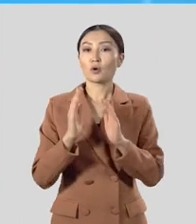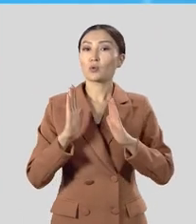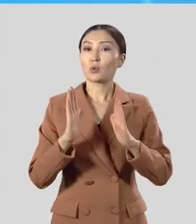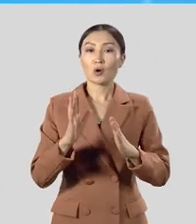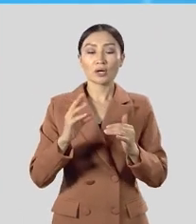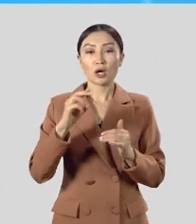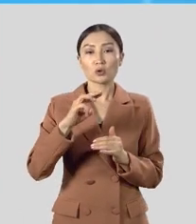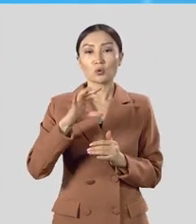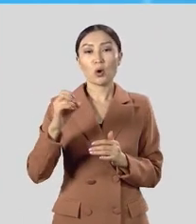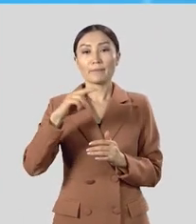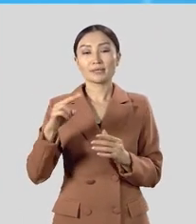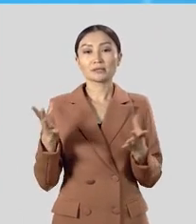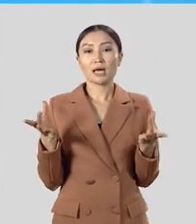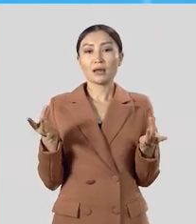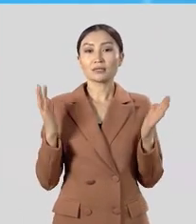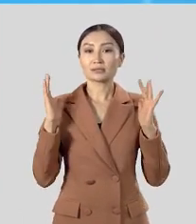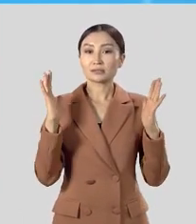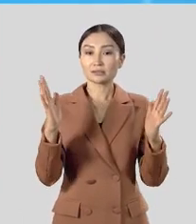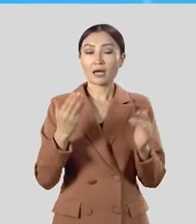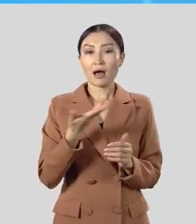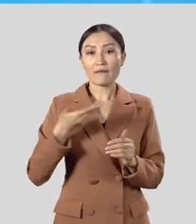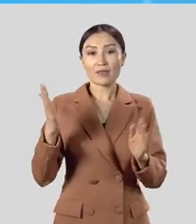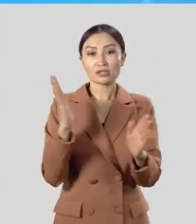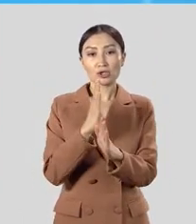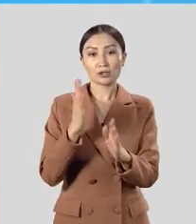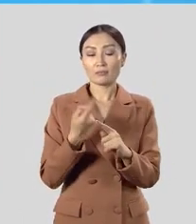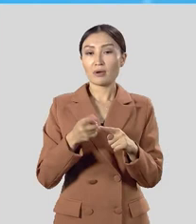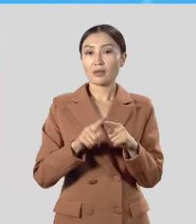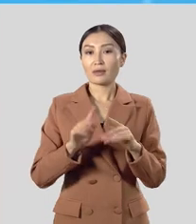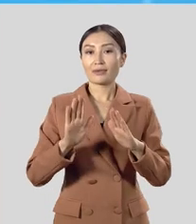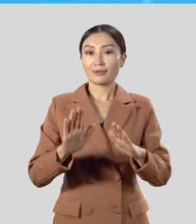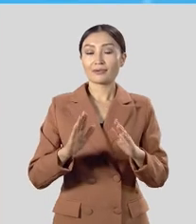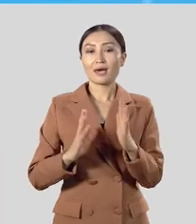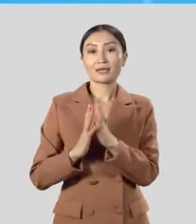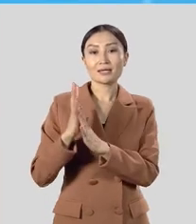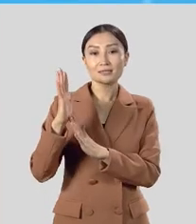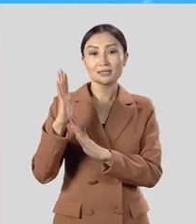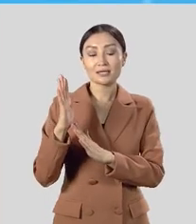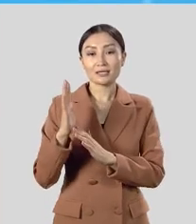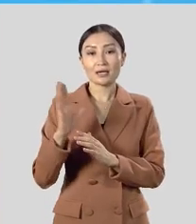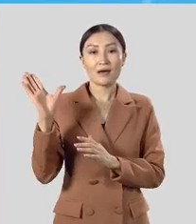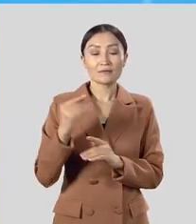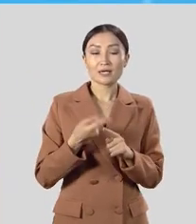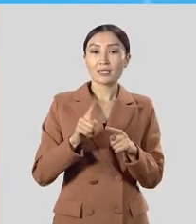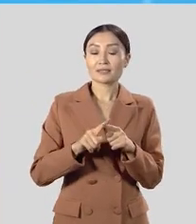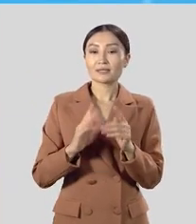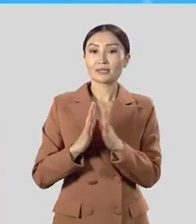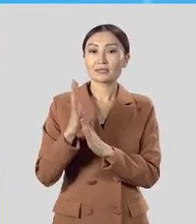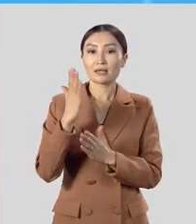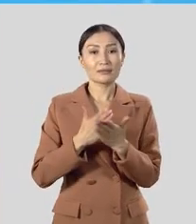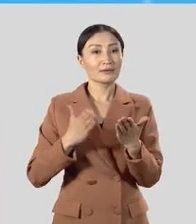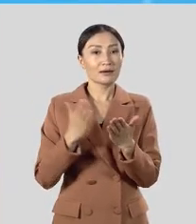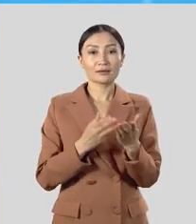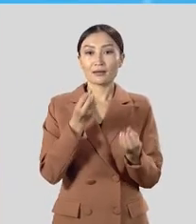только в тропических влажных лесах. А в нашем климате это травянистые растения. Все эти растения никогда